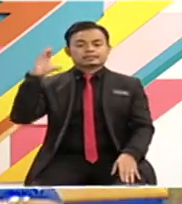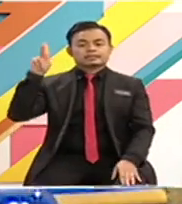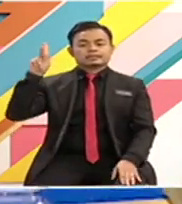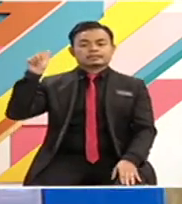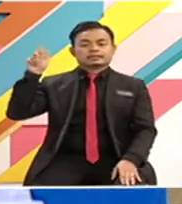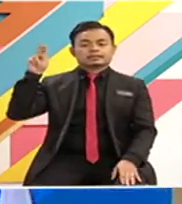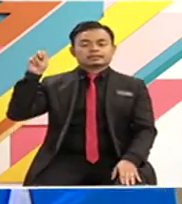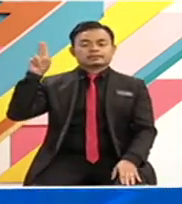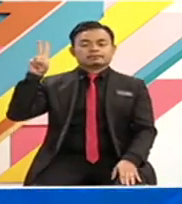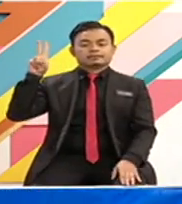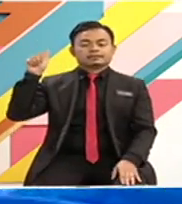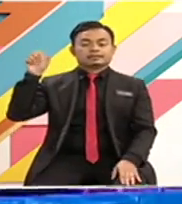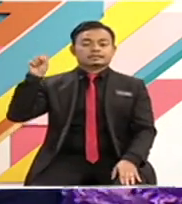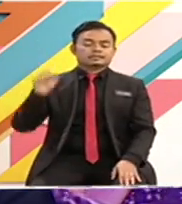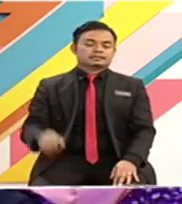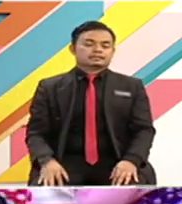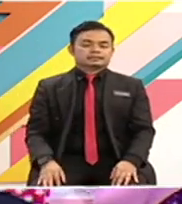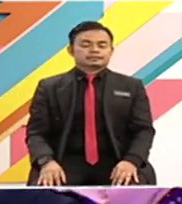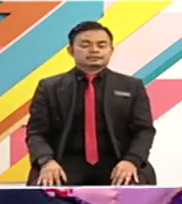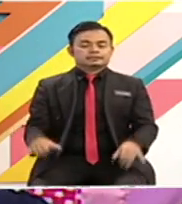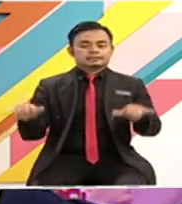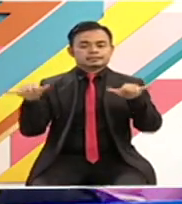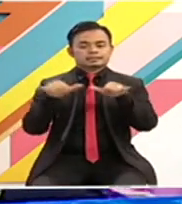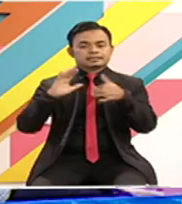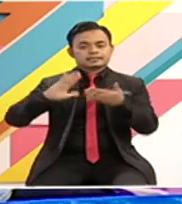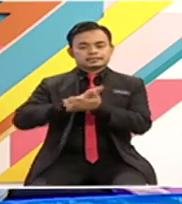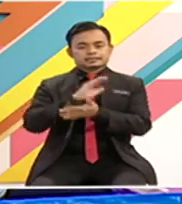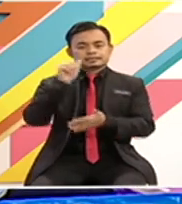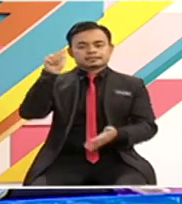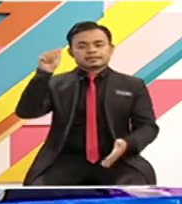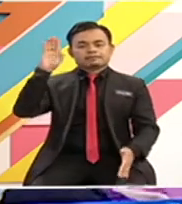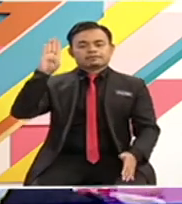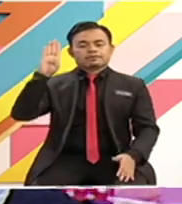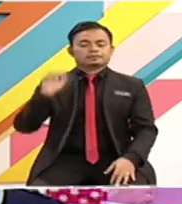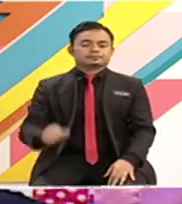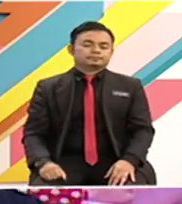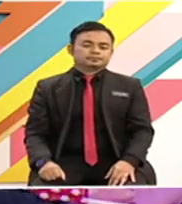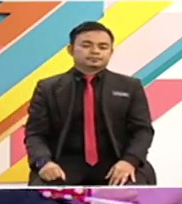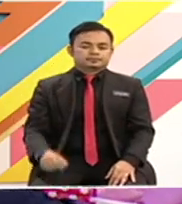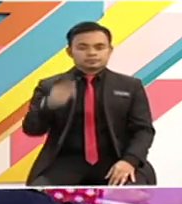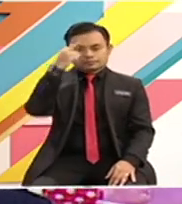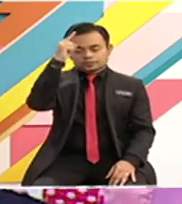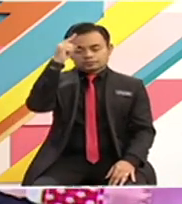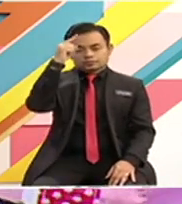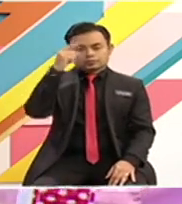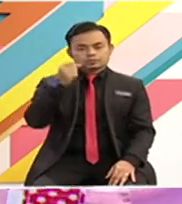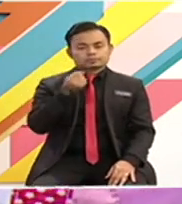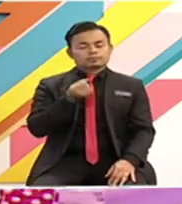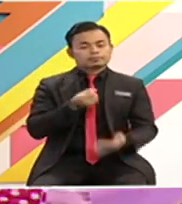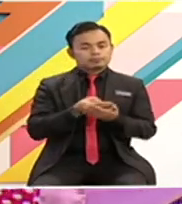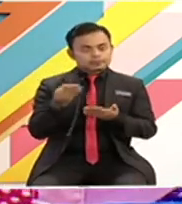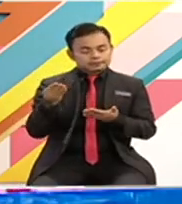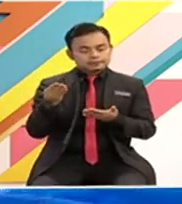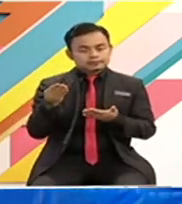saez kertas Evo hanya handphone-handphone nih untuk memberikan kemasan kepada hasil City nanti